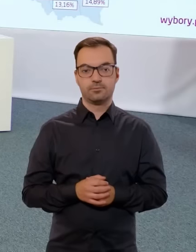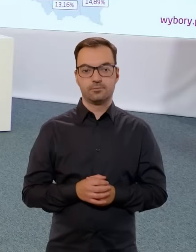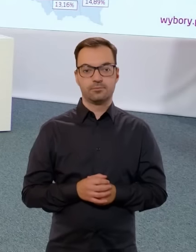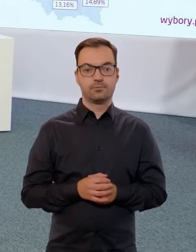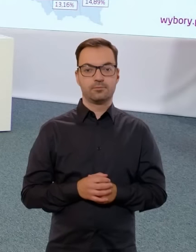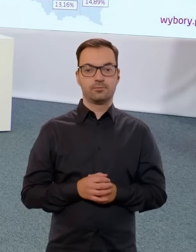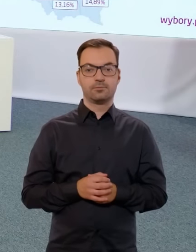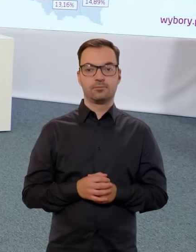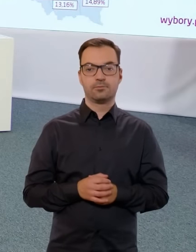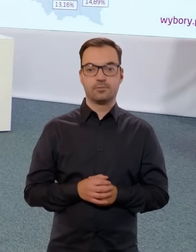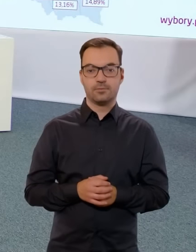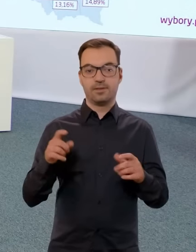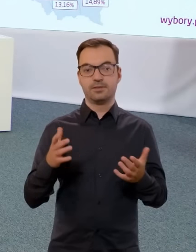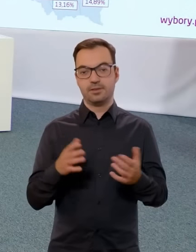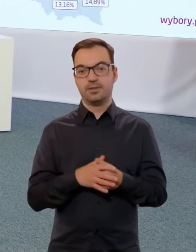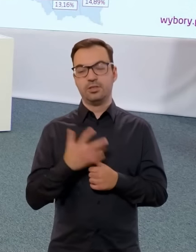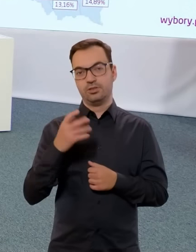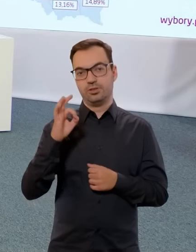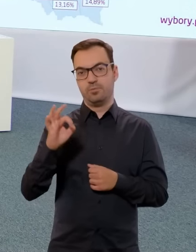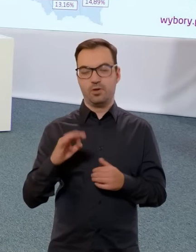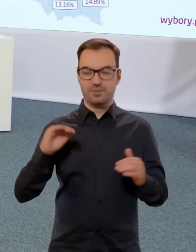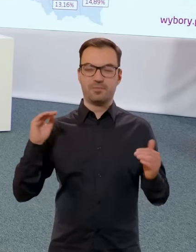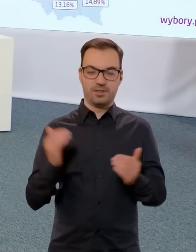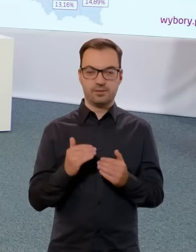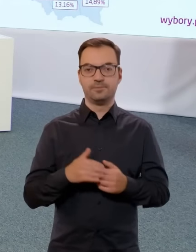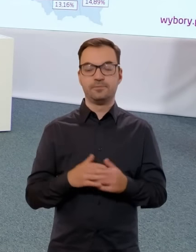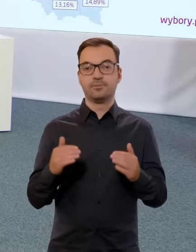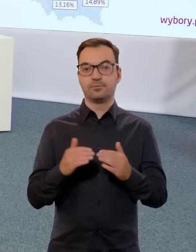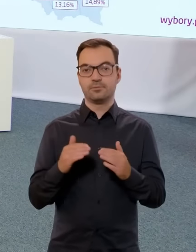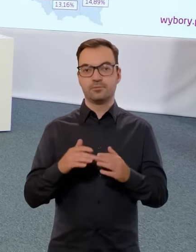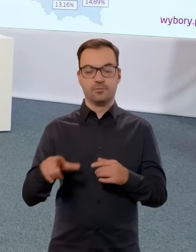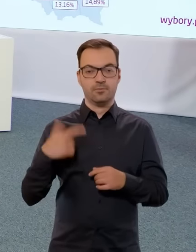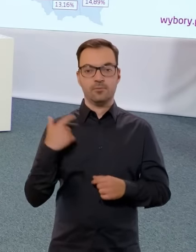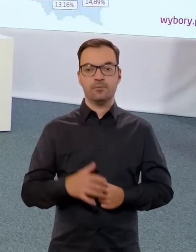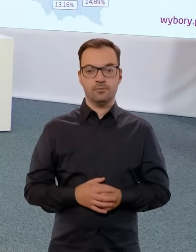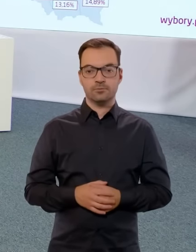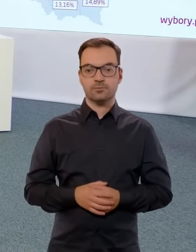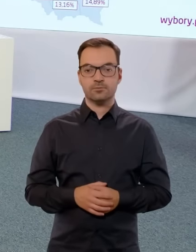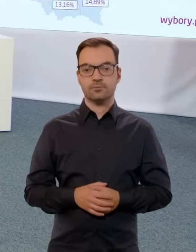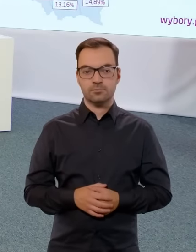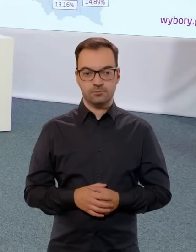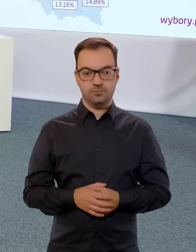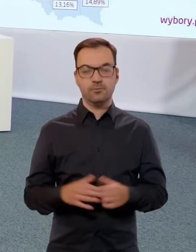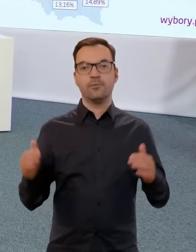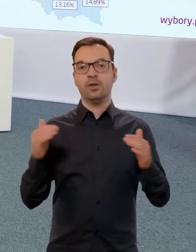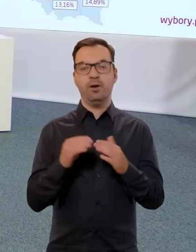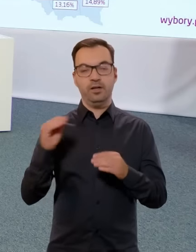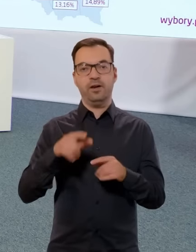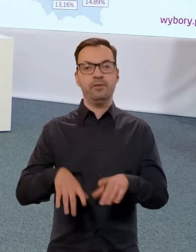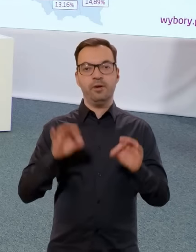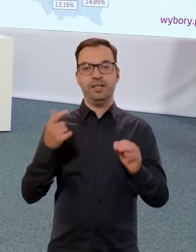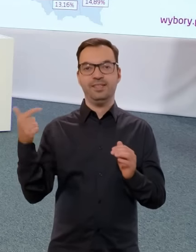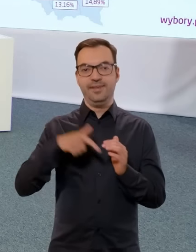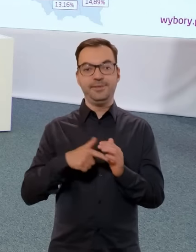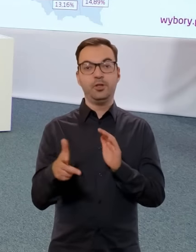16,52%. Czyli to jest frekwencja procent niższa jak 7 kwietnia, a w porównaniu do wyborów